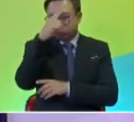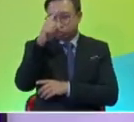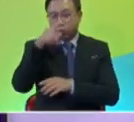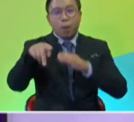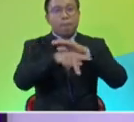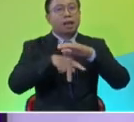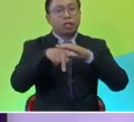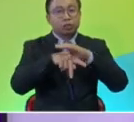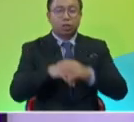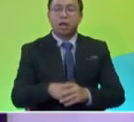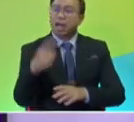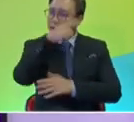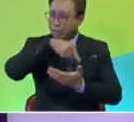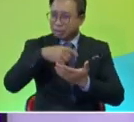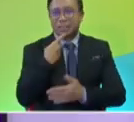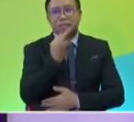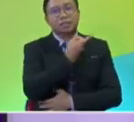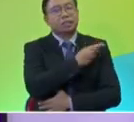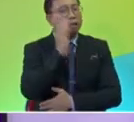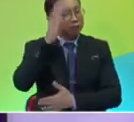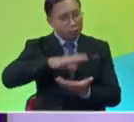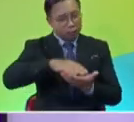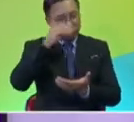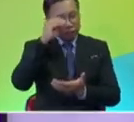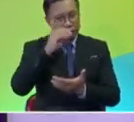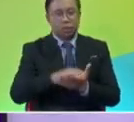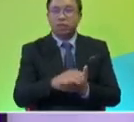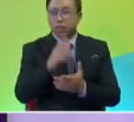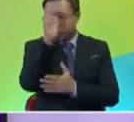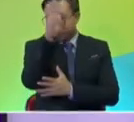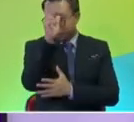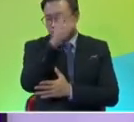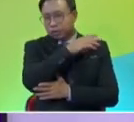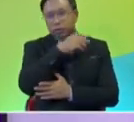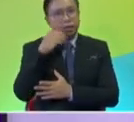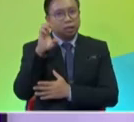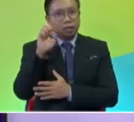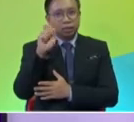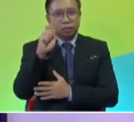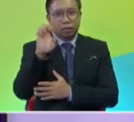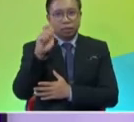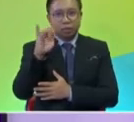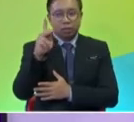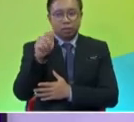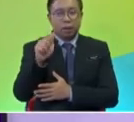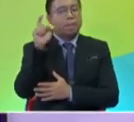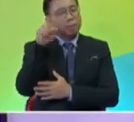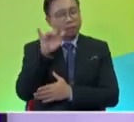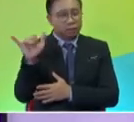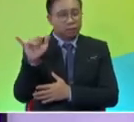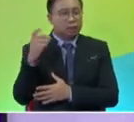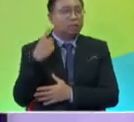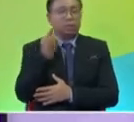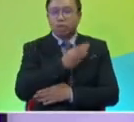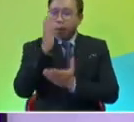prasekolah hari in kita akan belajar tentang mata pelajaran kreativiti dan estetika dan pastinya kita akan bawakan seorang guru yang